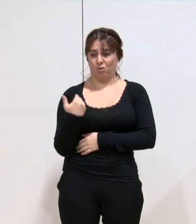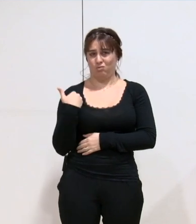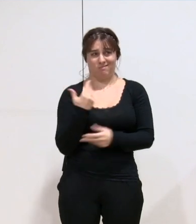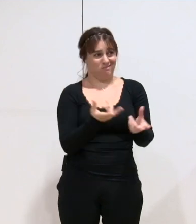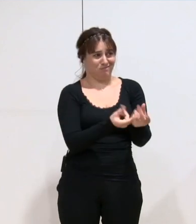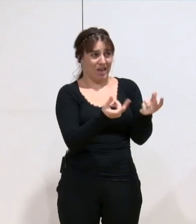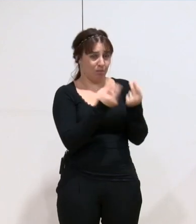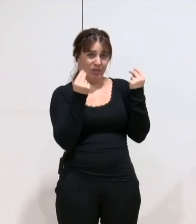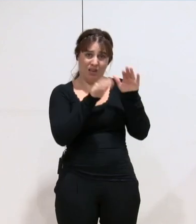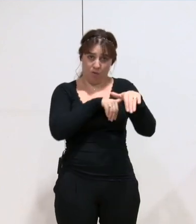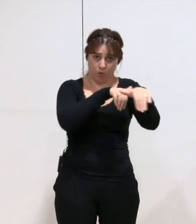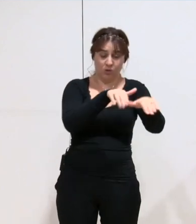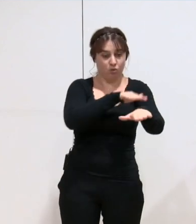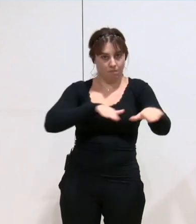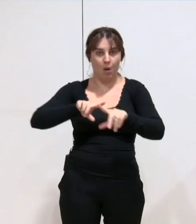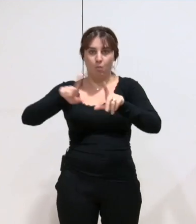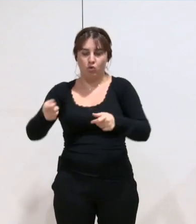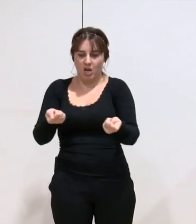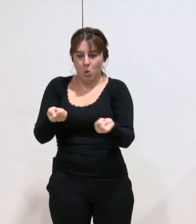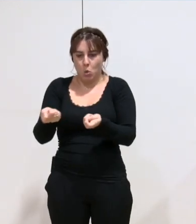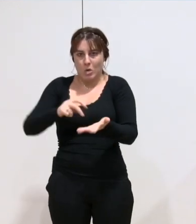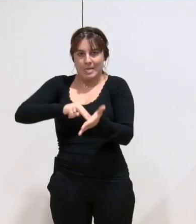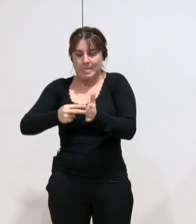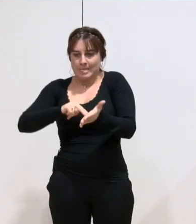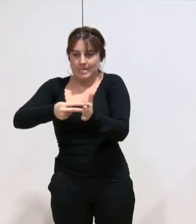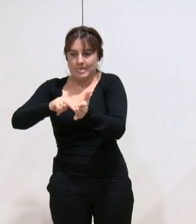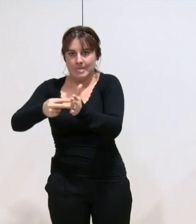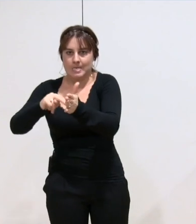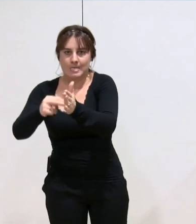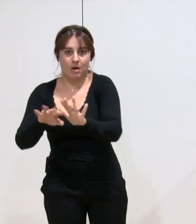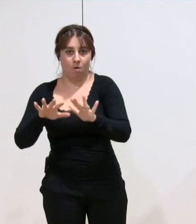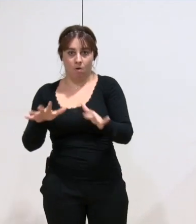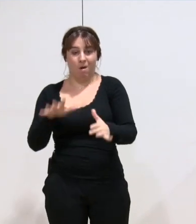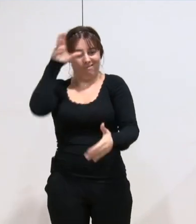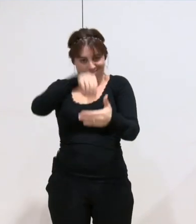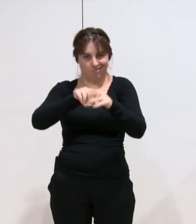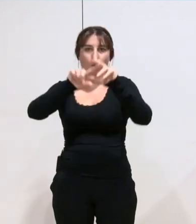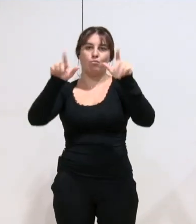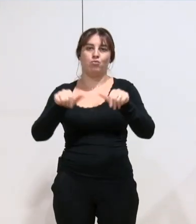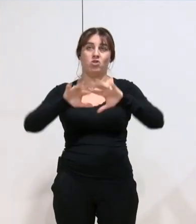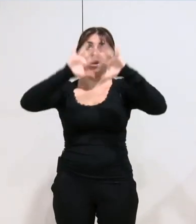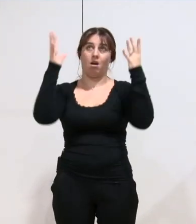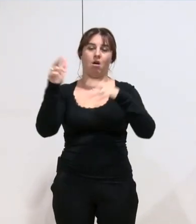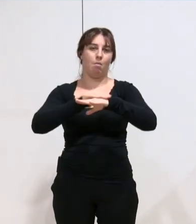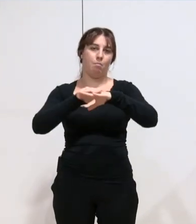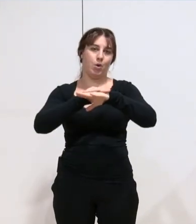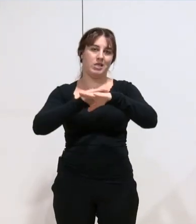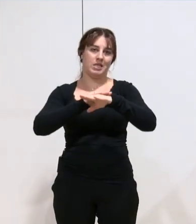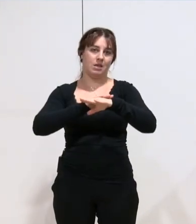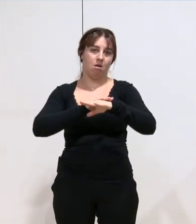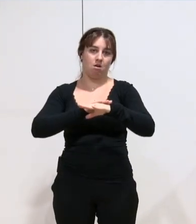en tenant un budget qui passe en fait dans l'équation budgétaire aujourd'hui de cette politique